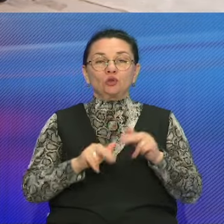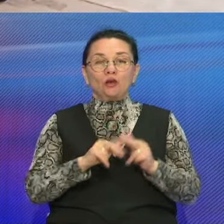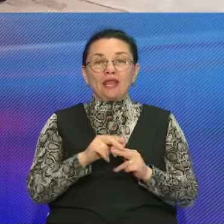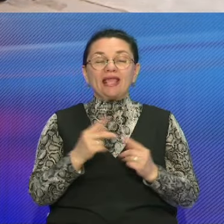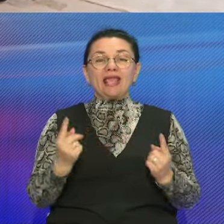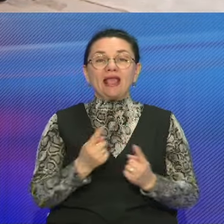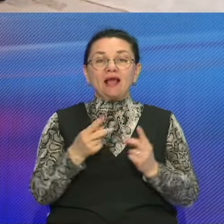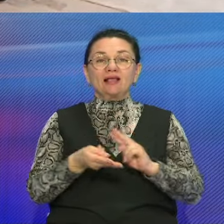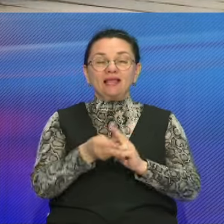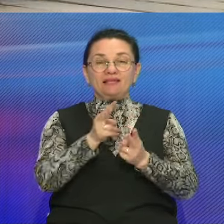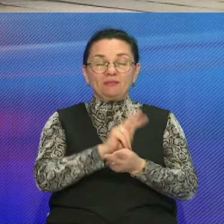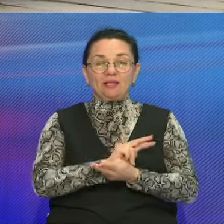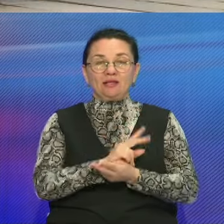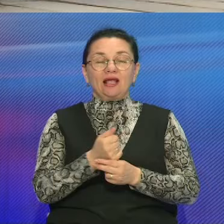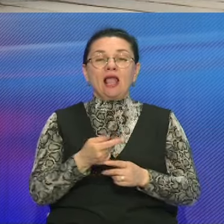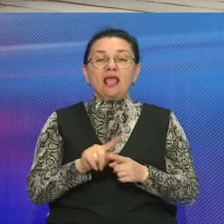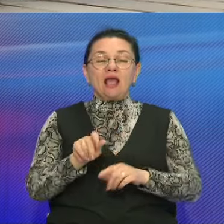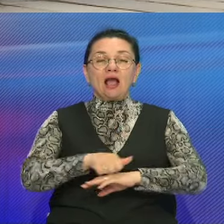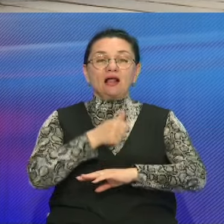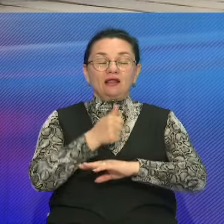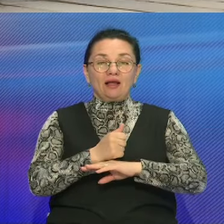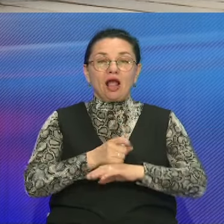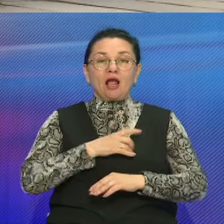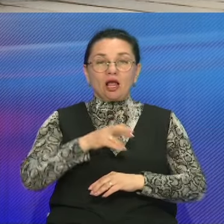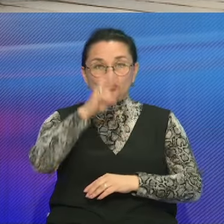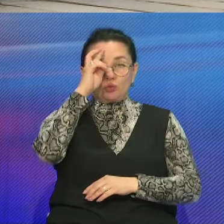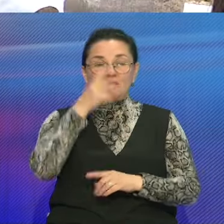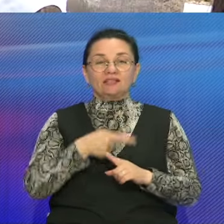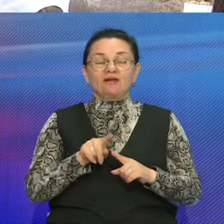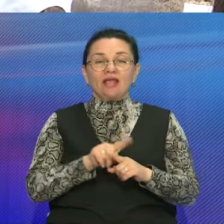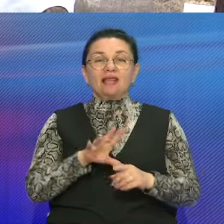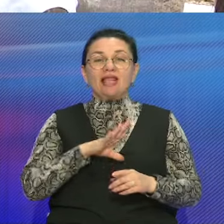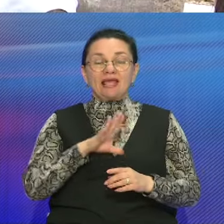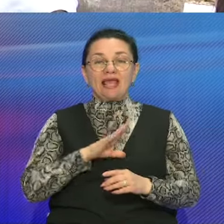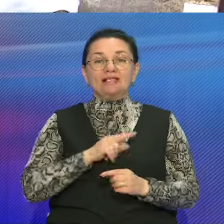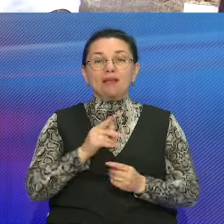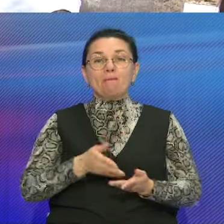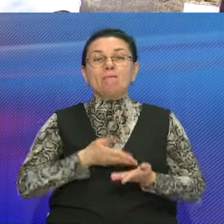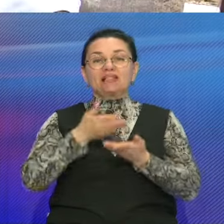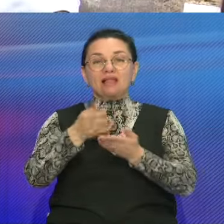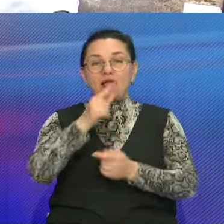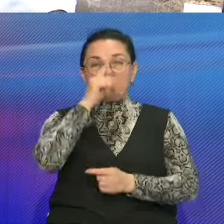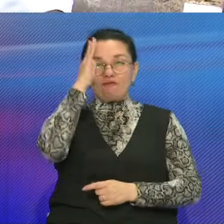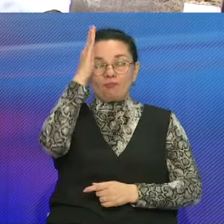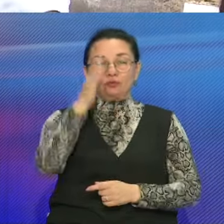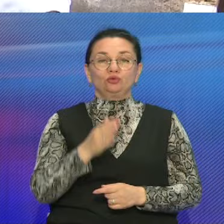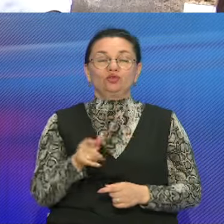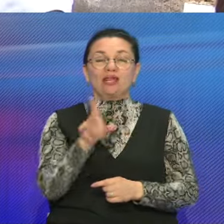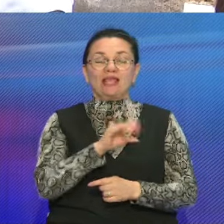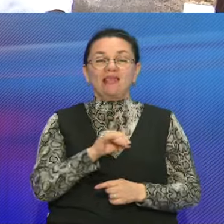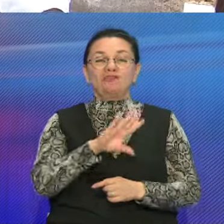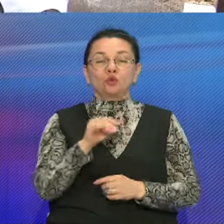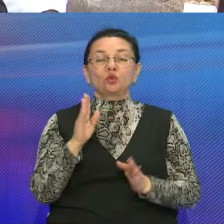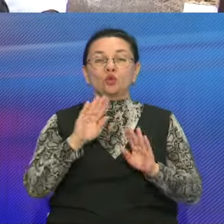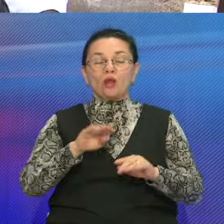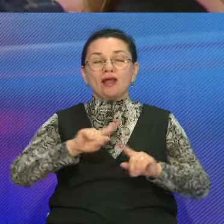годы незалежности. Керовник державы означил, что это и есть послание у будущем. И в целом Беларусь настроена только на